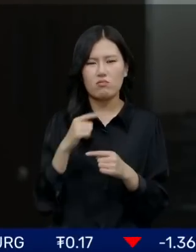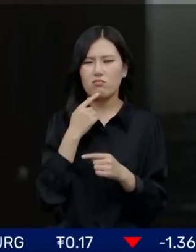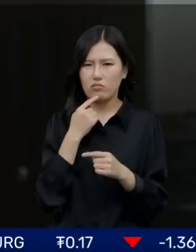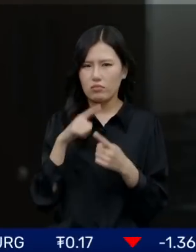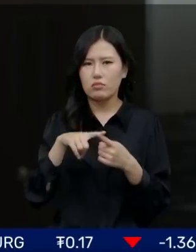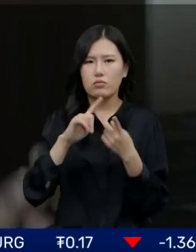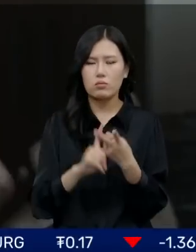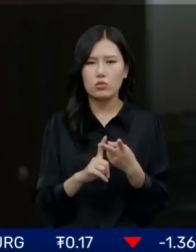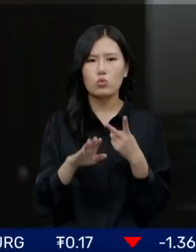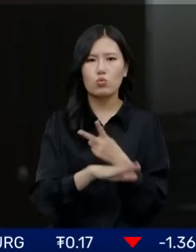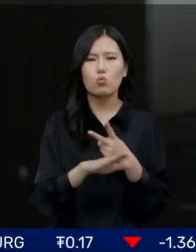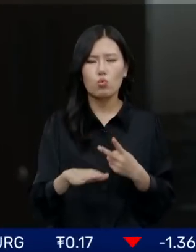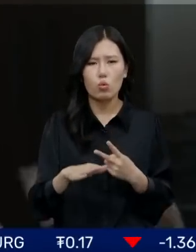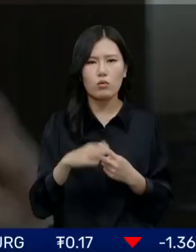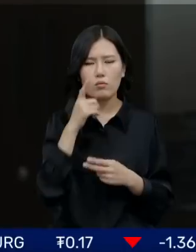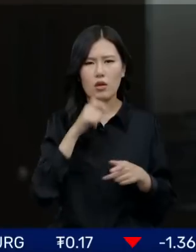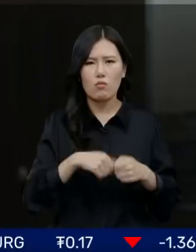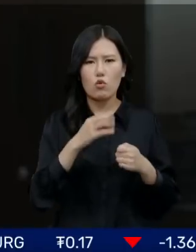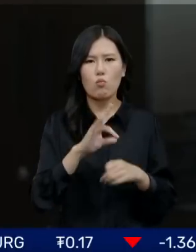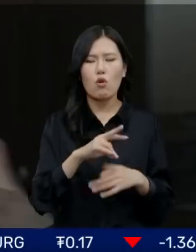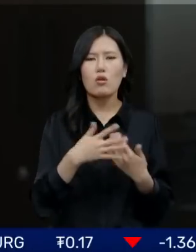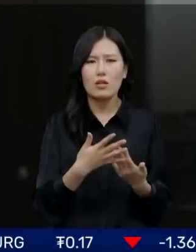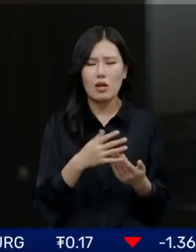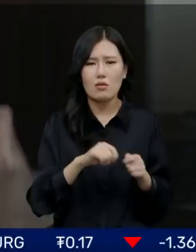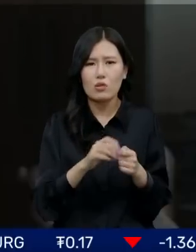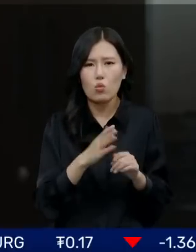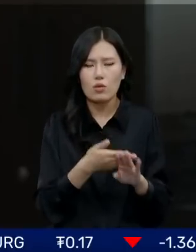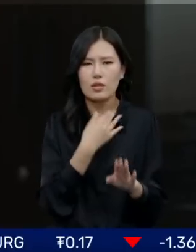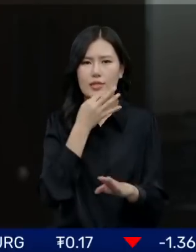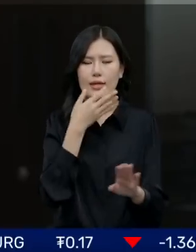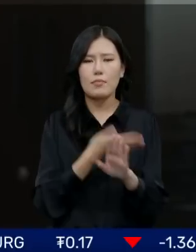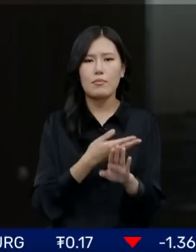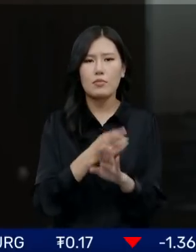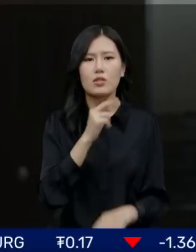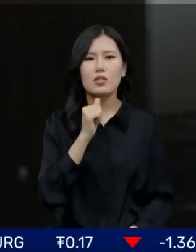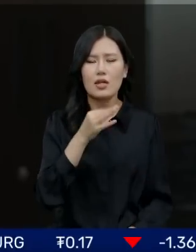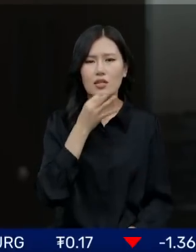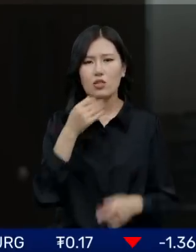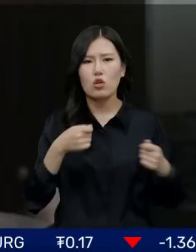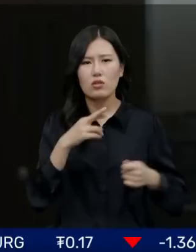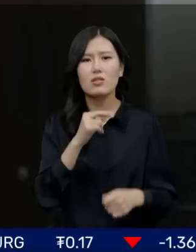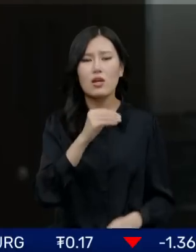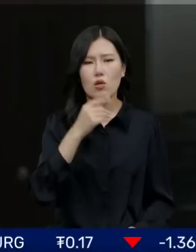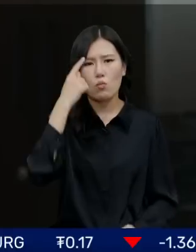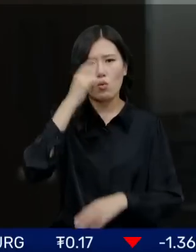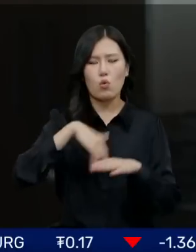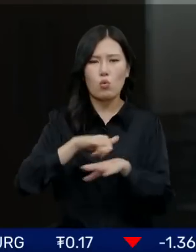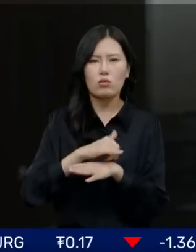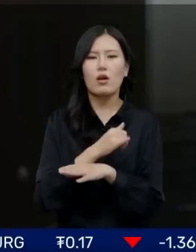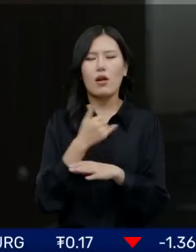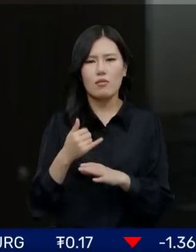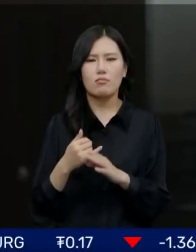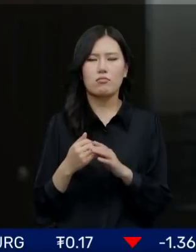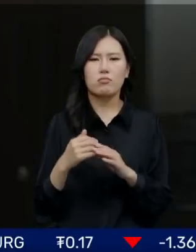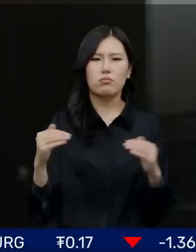асуудал бол хүүхдийн осол гэмтэл. Үүнээс хэрхэн урьдчилан сэргийлэх вэ? Хэрхэн зохицуулах вэ? Монгол зам тээврийн ёслоор хүүхдүүд